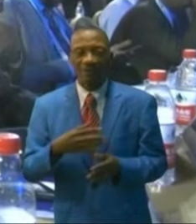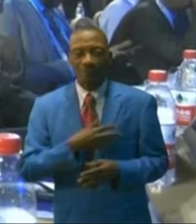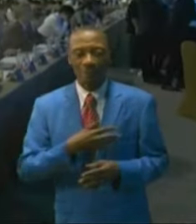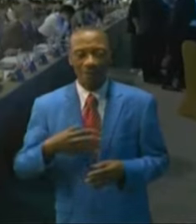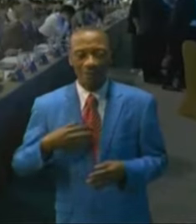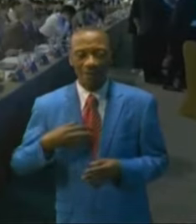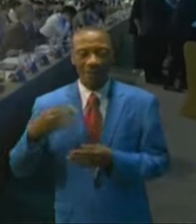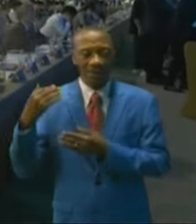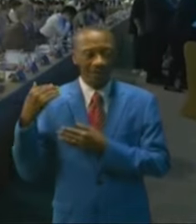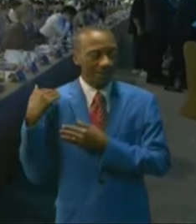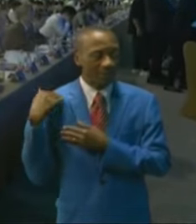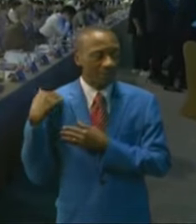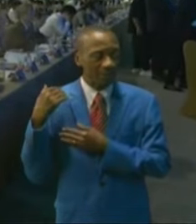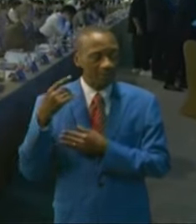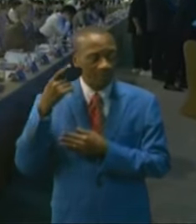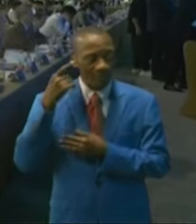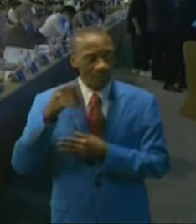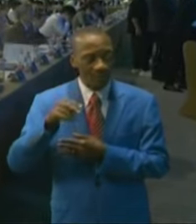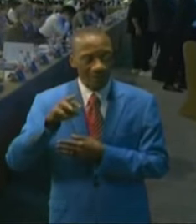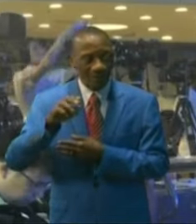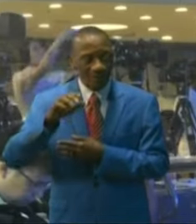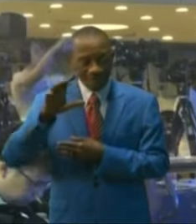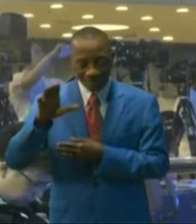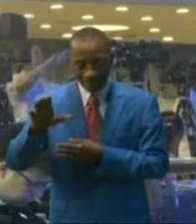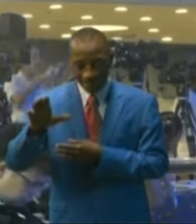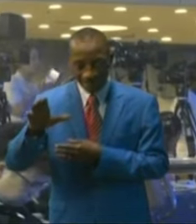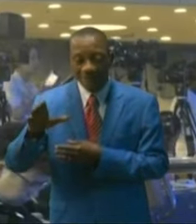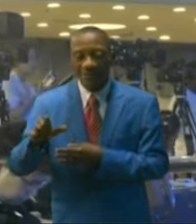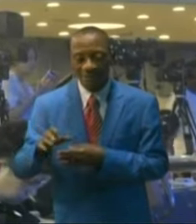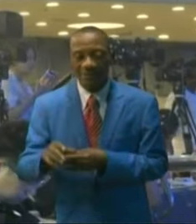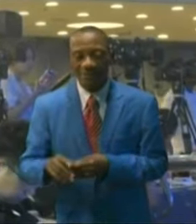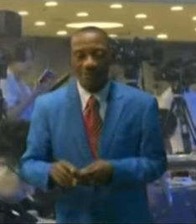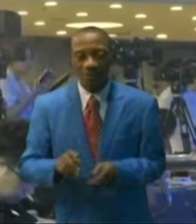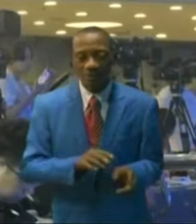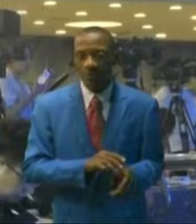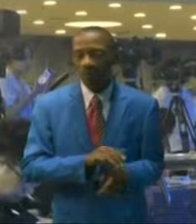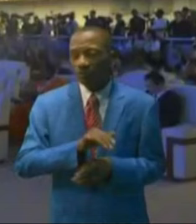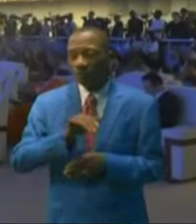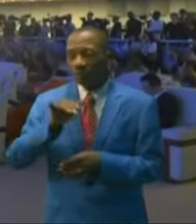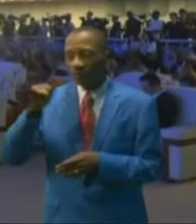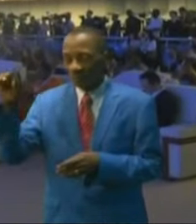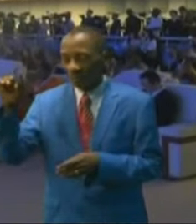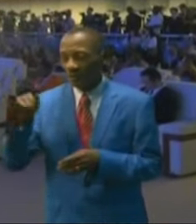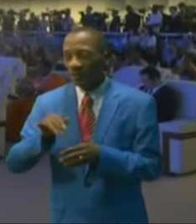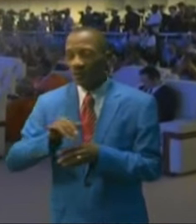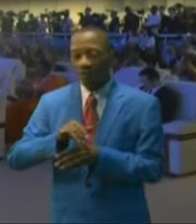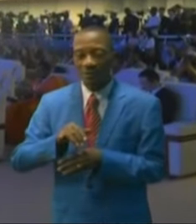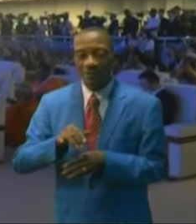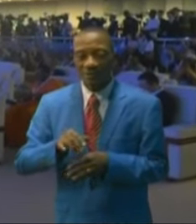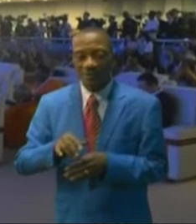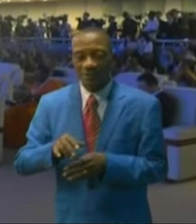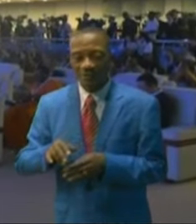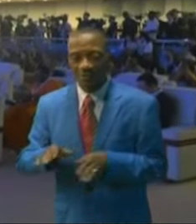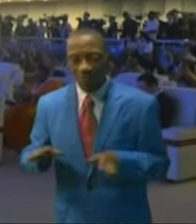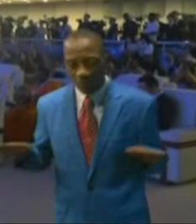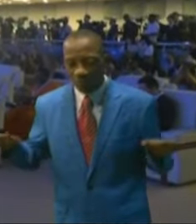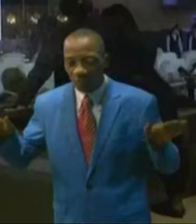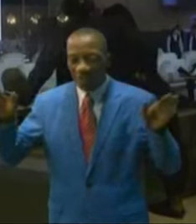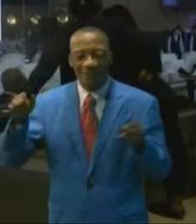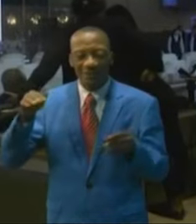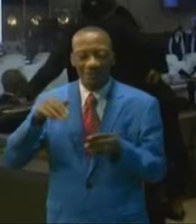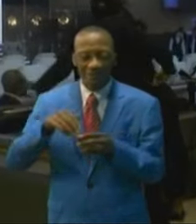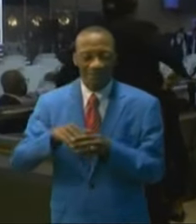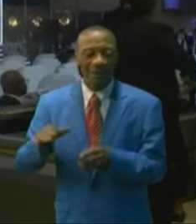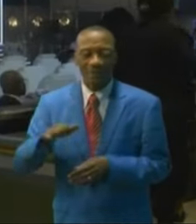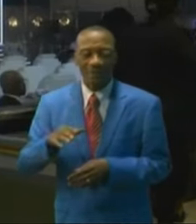d'une quarantaine de pays africains, ainsi que de journalistes et les autorités chinoises. Dans son